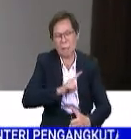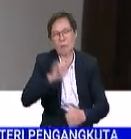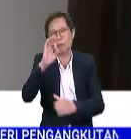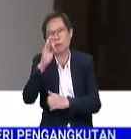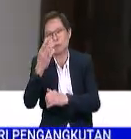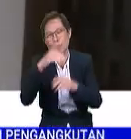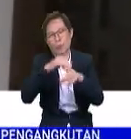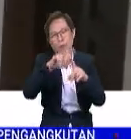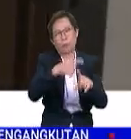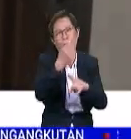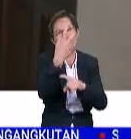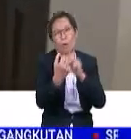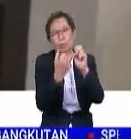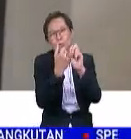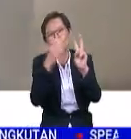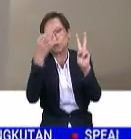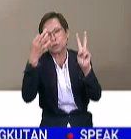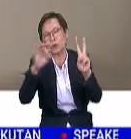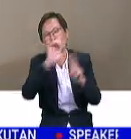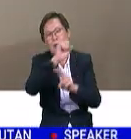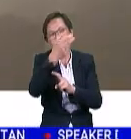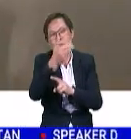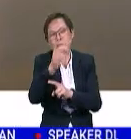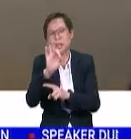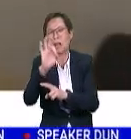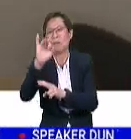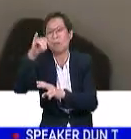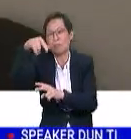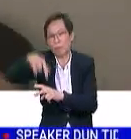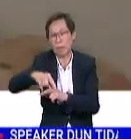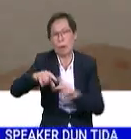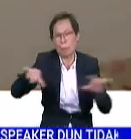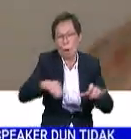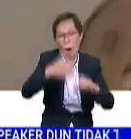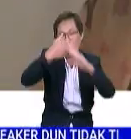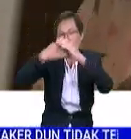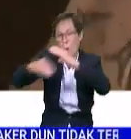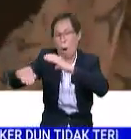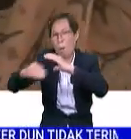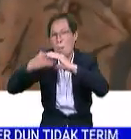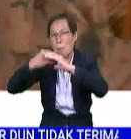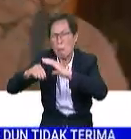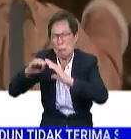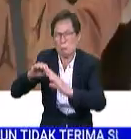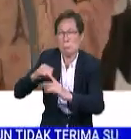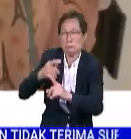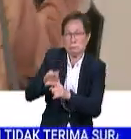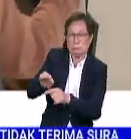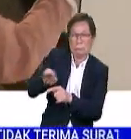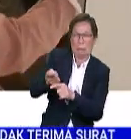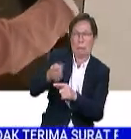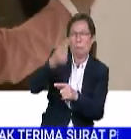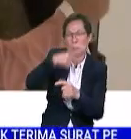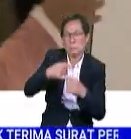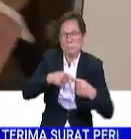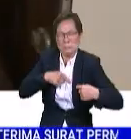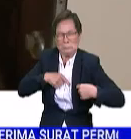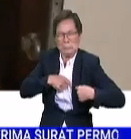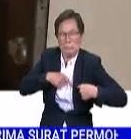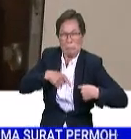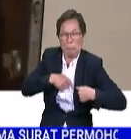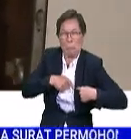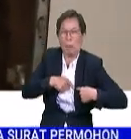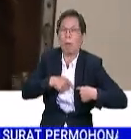desember 2011 Muhammad Syafiq fall tidak membuat dan memulihkan pengantar komunikasi yang jelek dengannya untuk menyakitkan